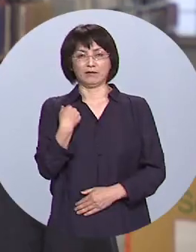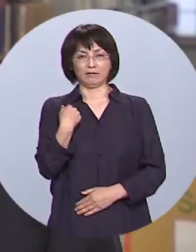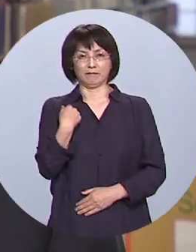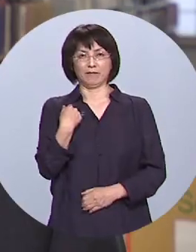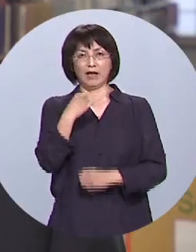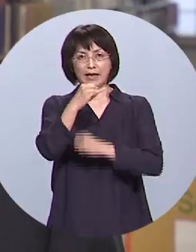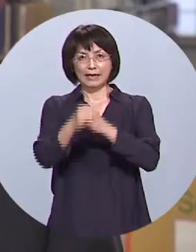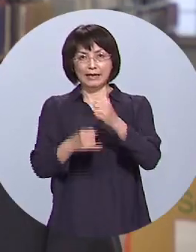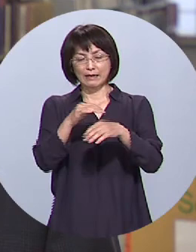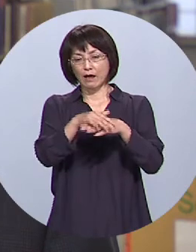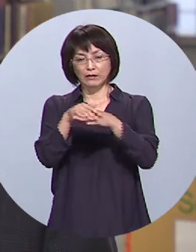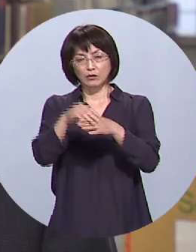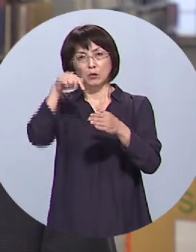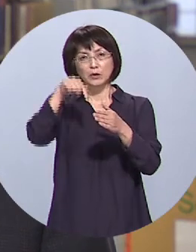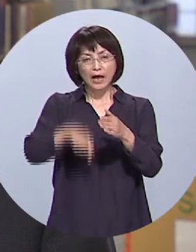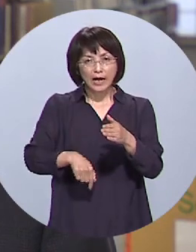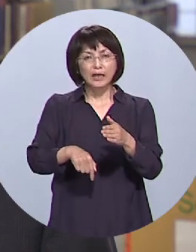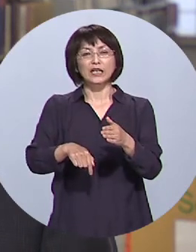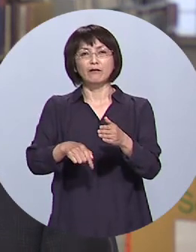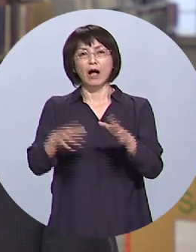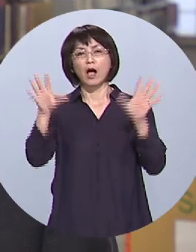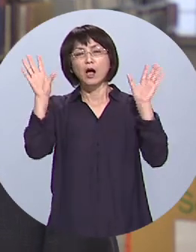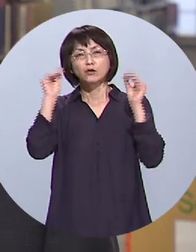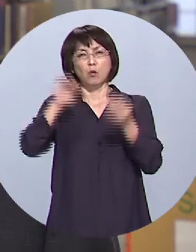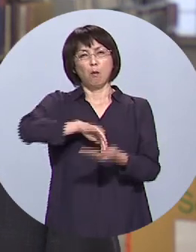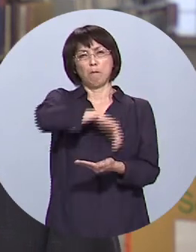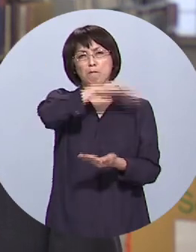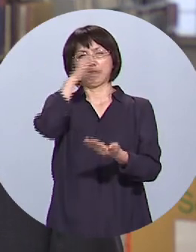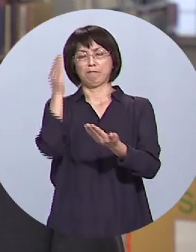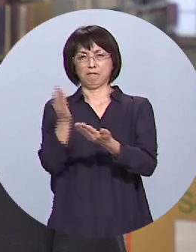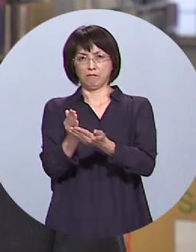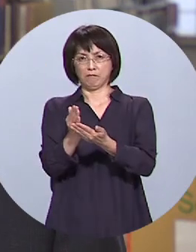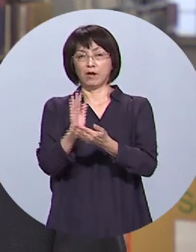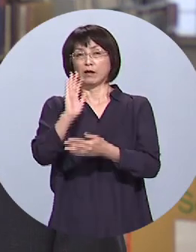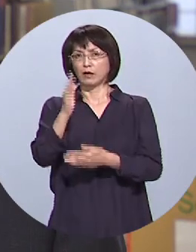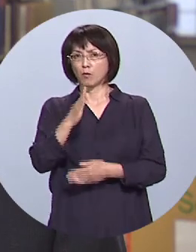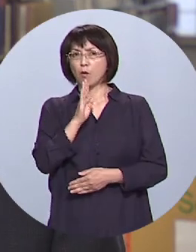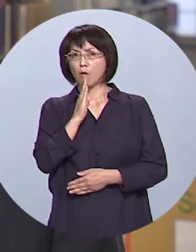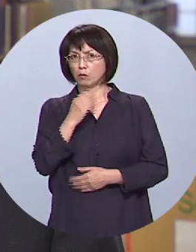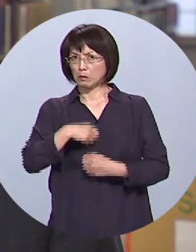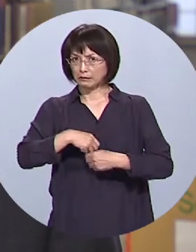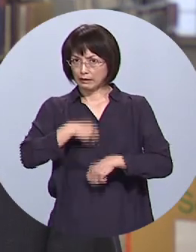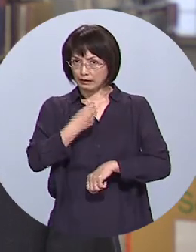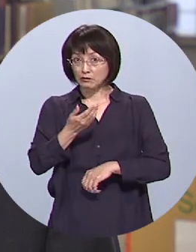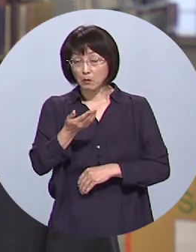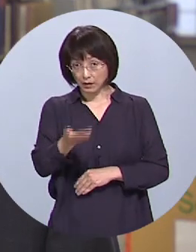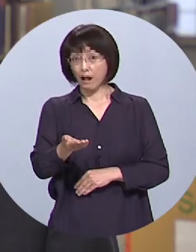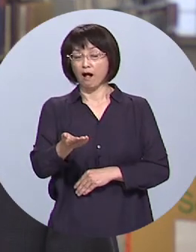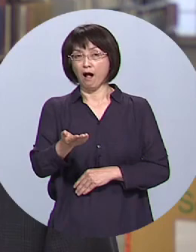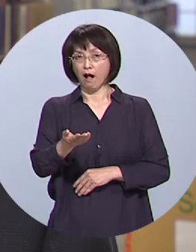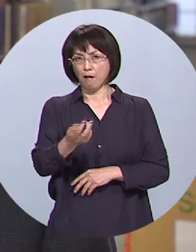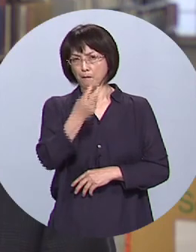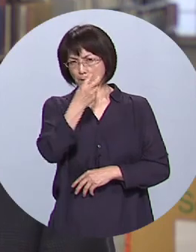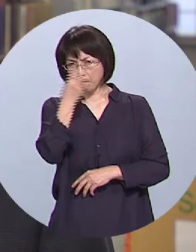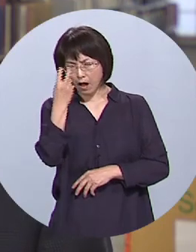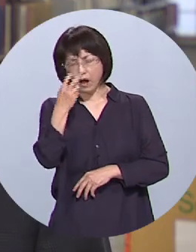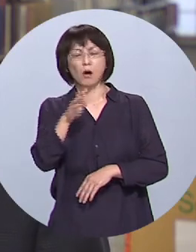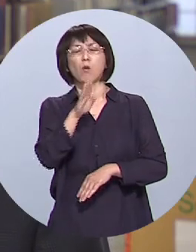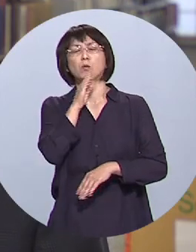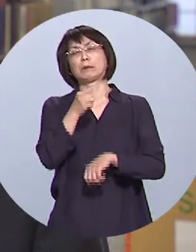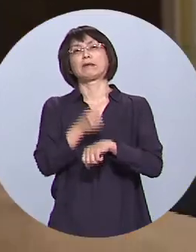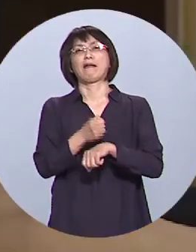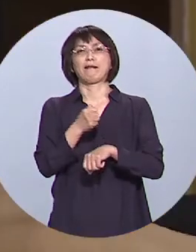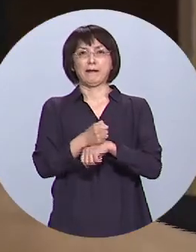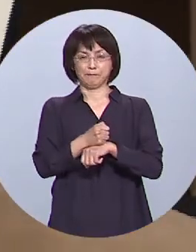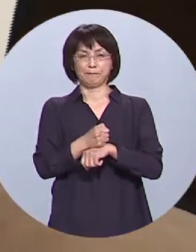インターネットには情報があふれていますが、そこから本当に信頼できる価値ある情報を見つけるのは実は難し